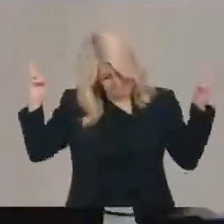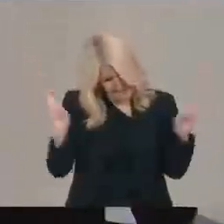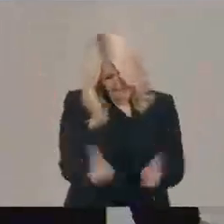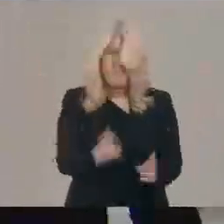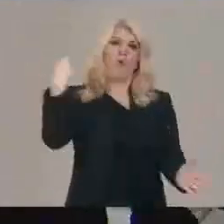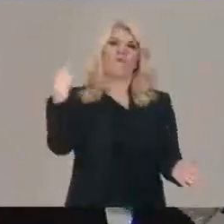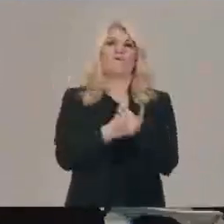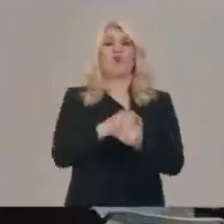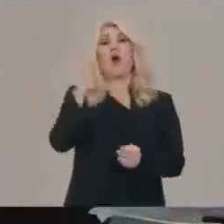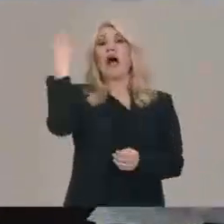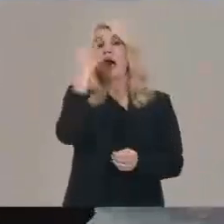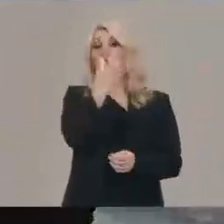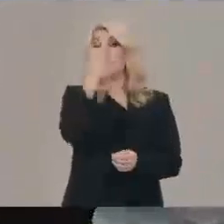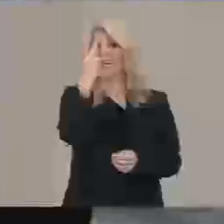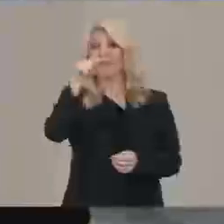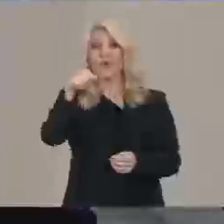42,7% πήγαμε στο